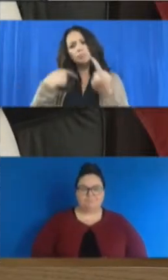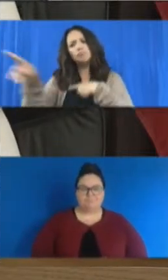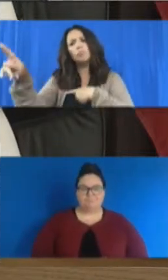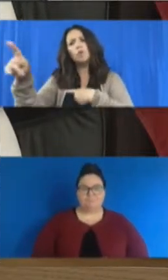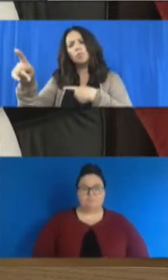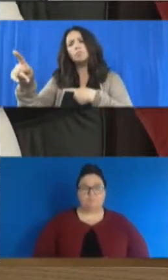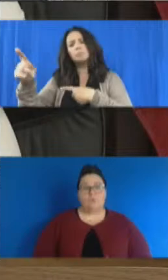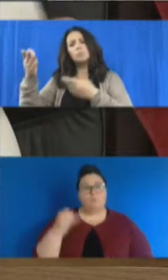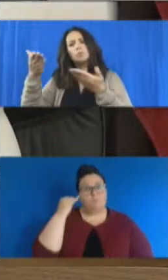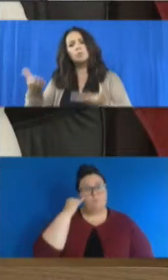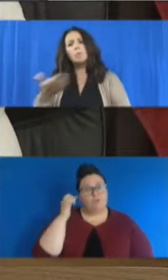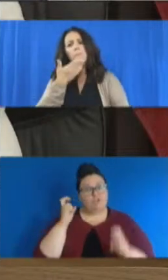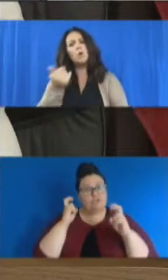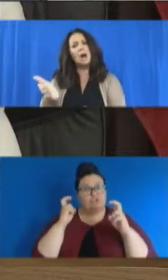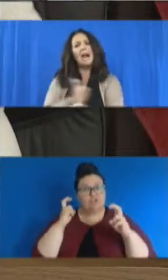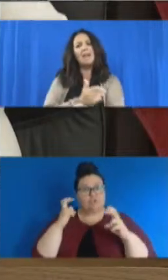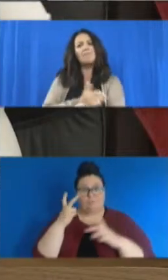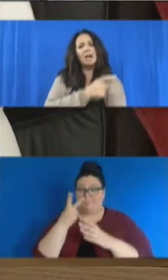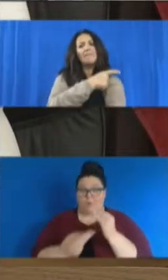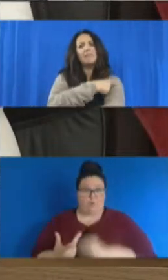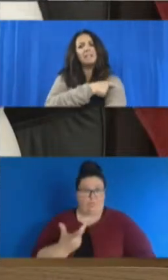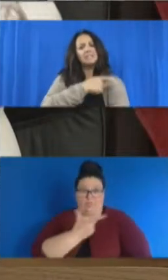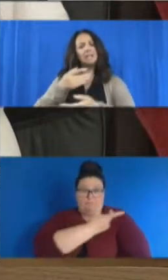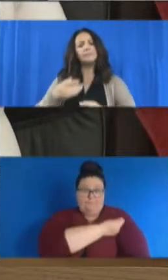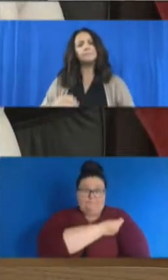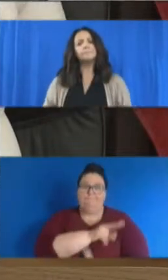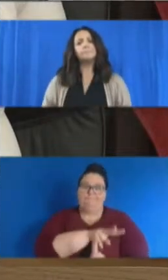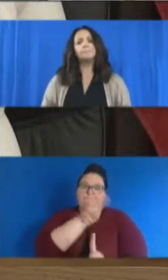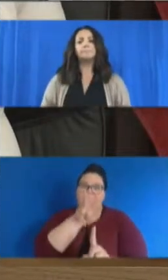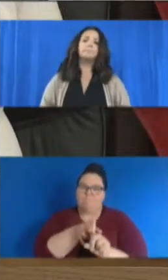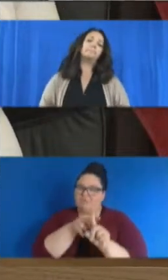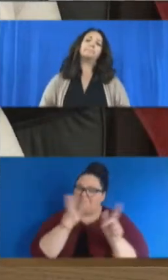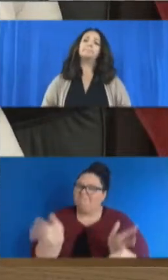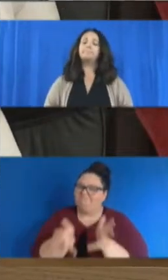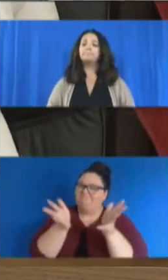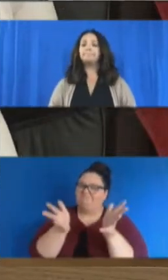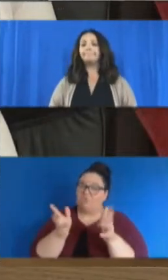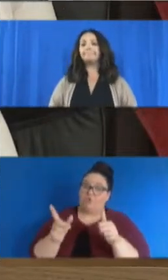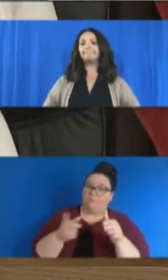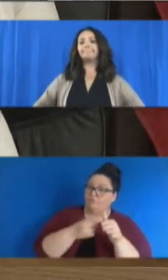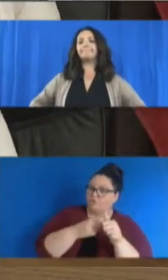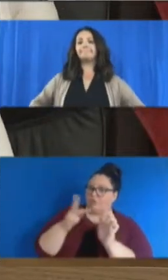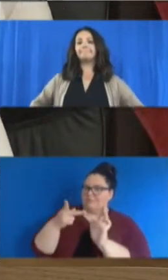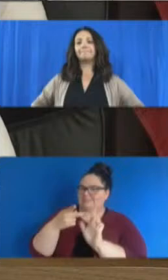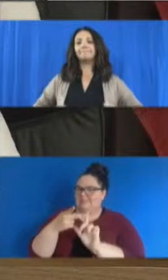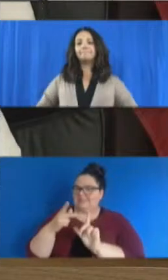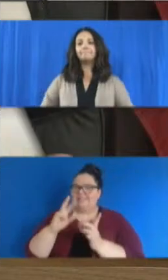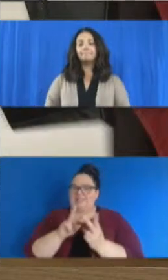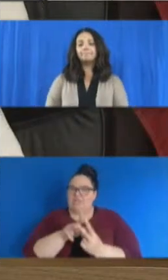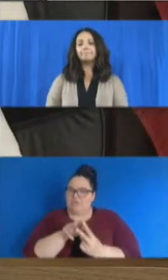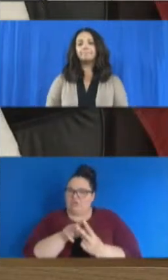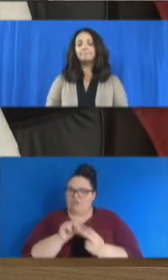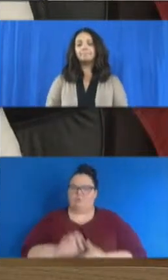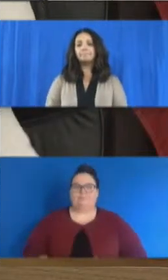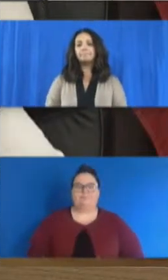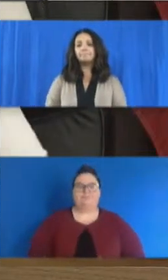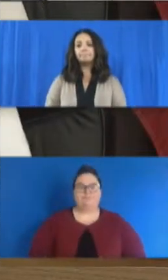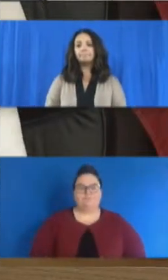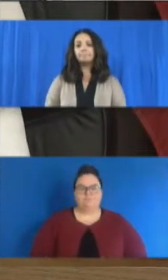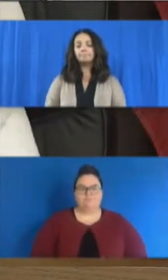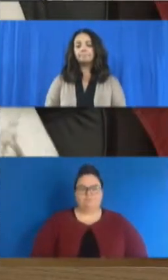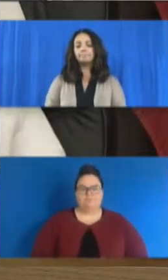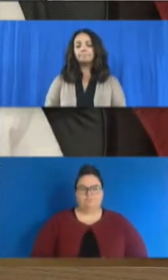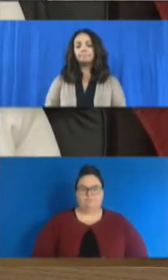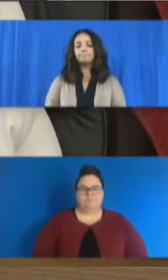entourent contre les répercussions les plus graves du virus responsable de la COVID-19, y compris une maladie grave,